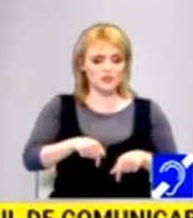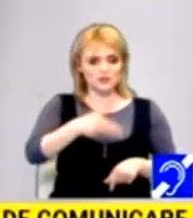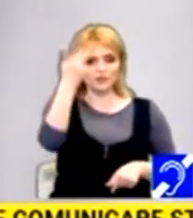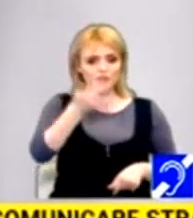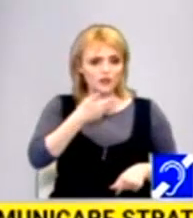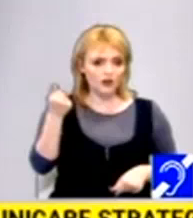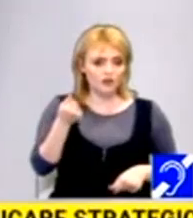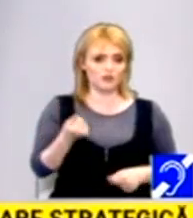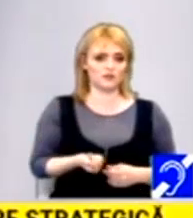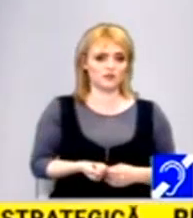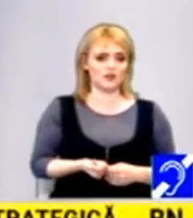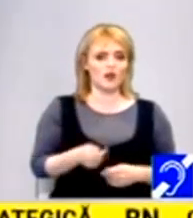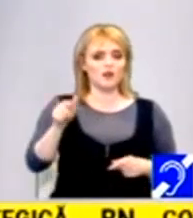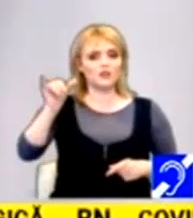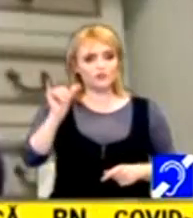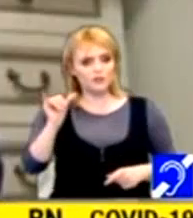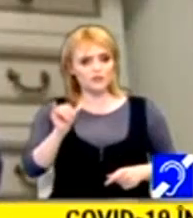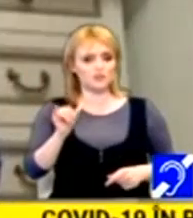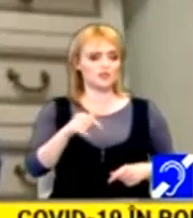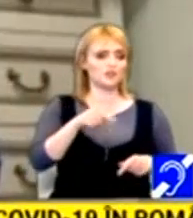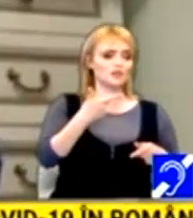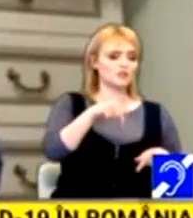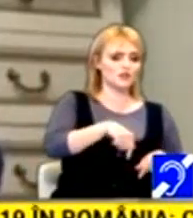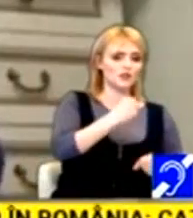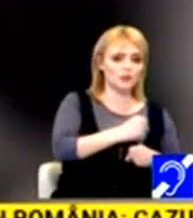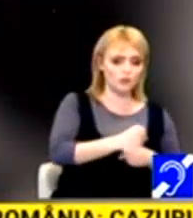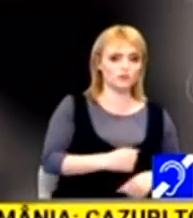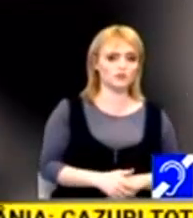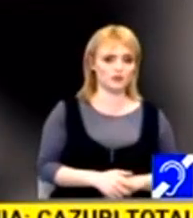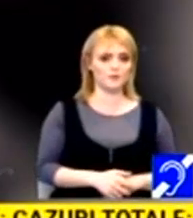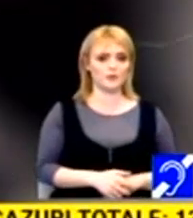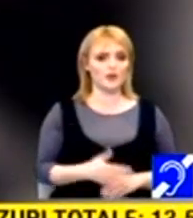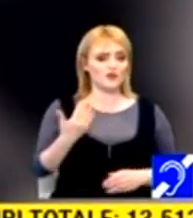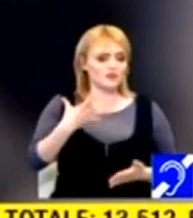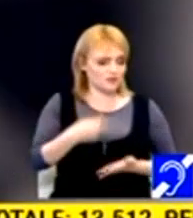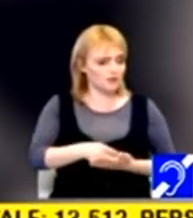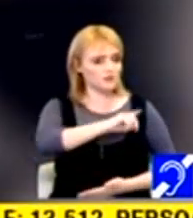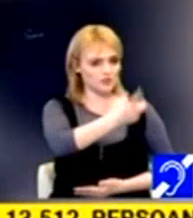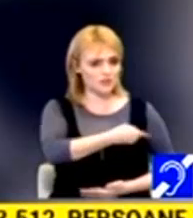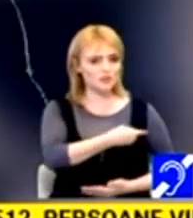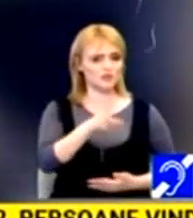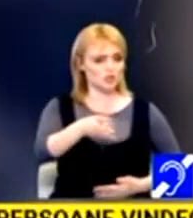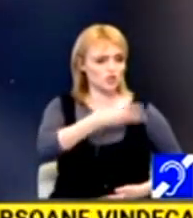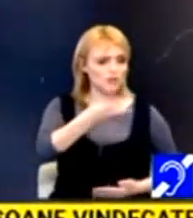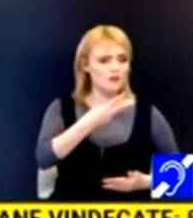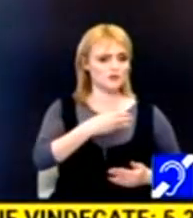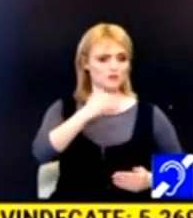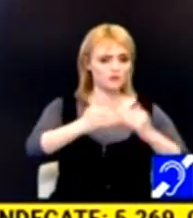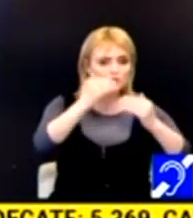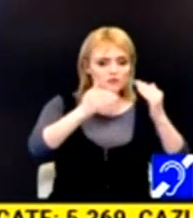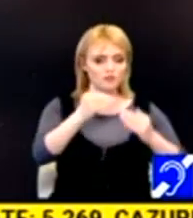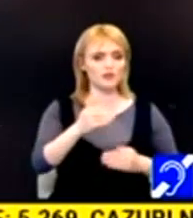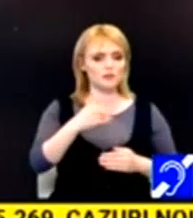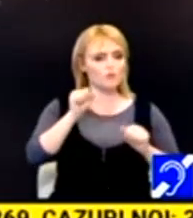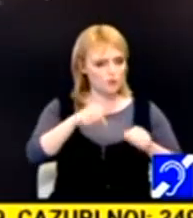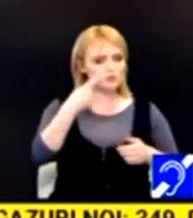Italia, atât la universitate cât și la jobul unde am activat. Cu forțele proprii și multă ambiție putem ajunge oriunde